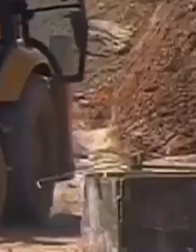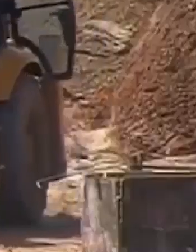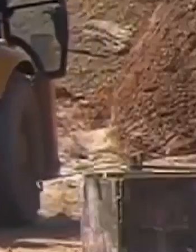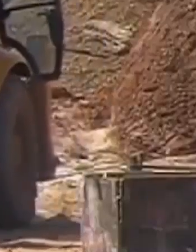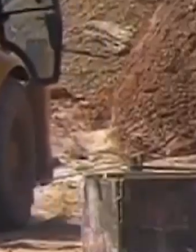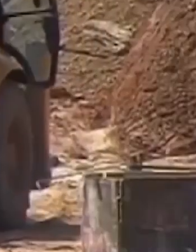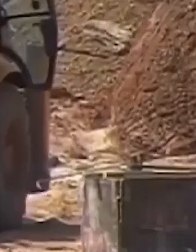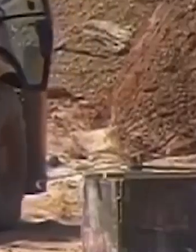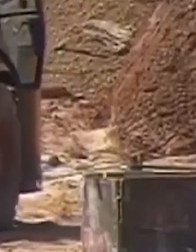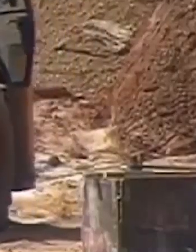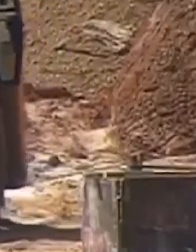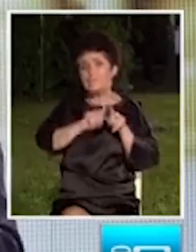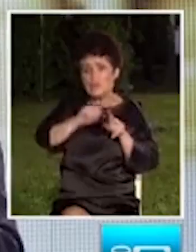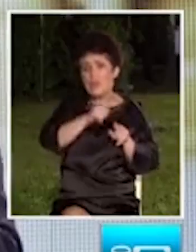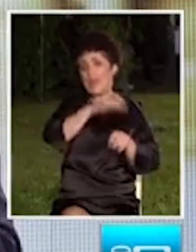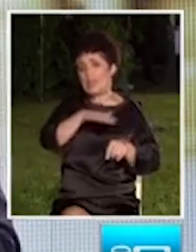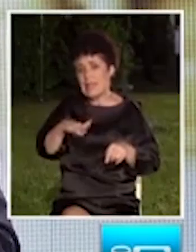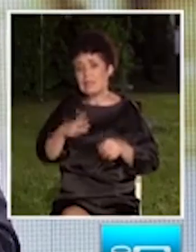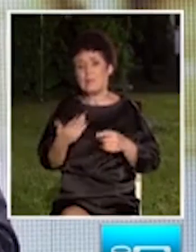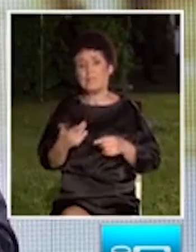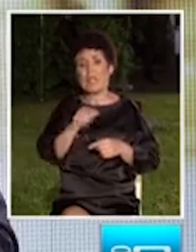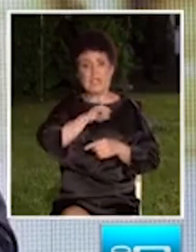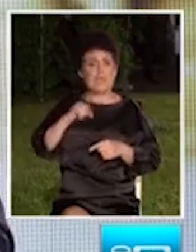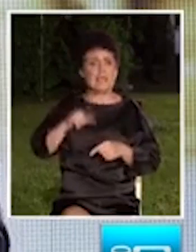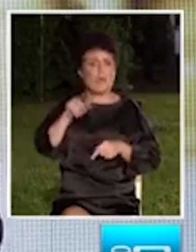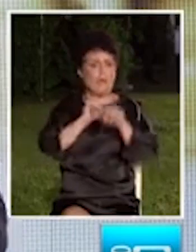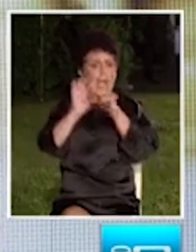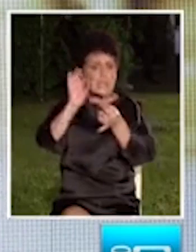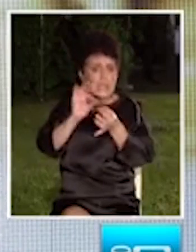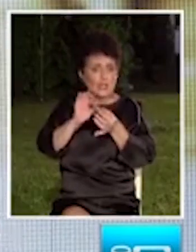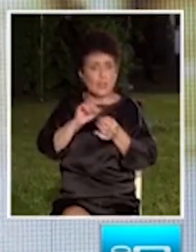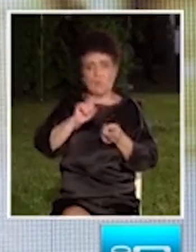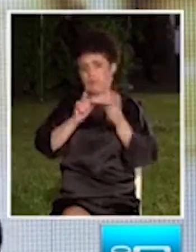Ќе продолжи помошта за платите во најпогодените сектори, најави премиерот.